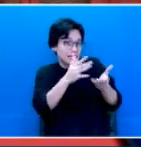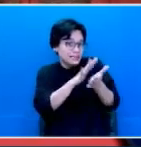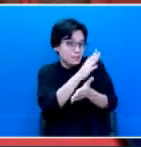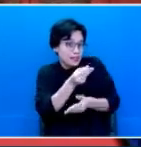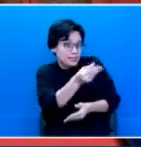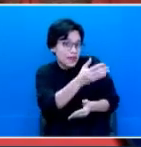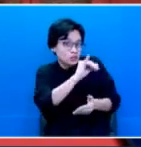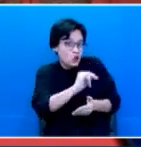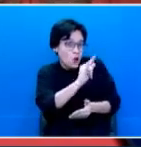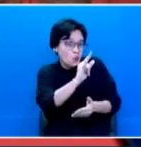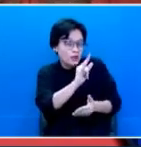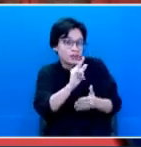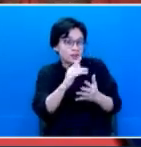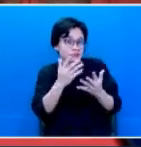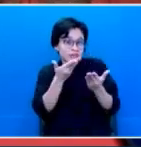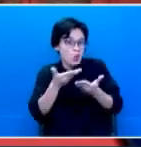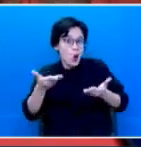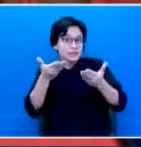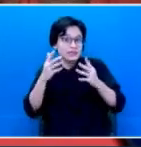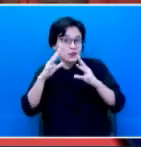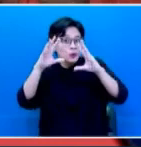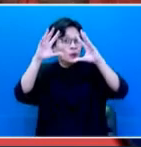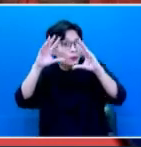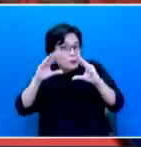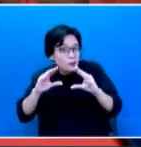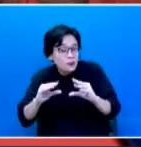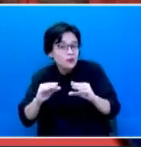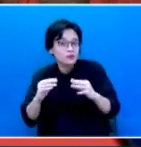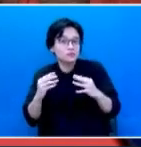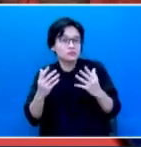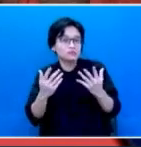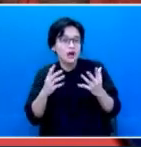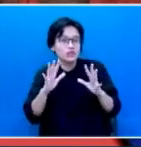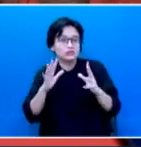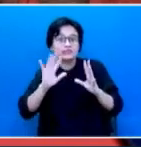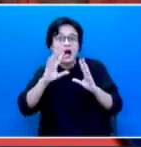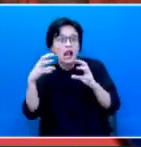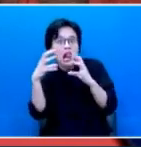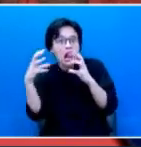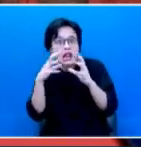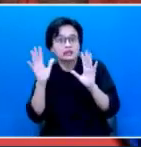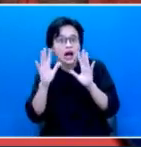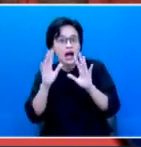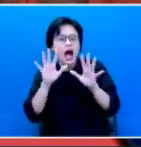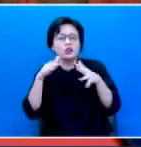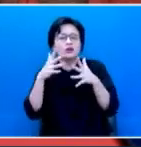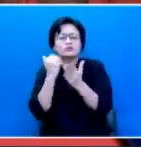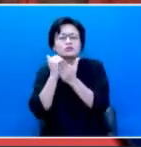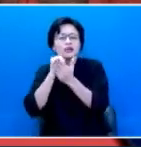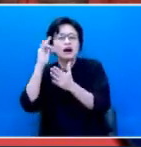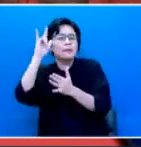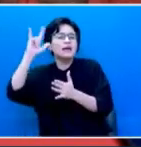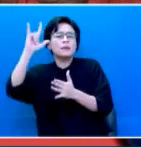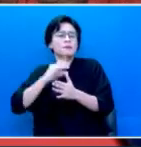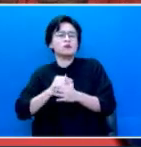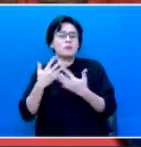lagi benar-benar memanas ee ini akan diambil enggak kesempatannya oleh Pak Jokowi kayaknya E saya tidak tahu mungkin